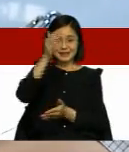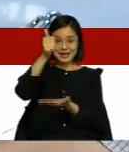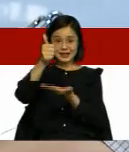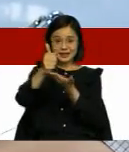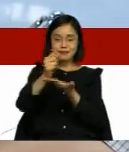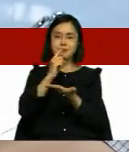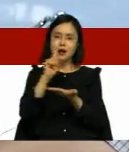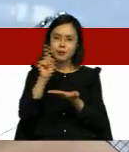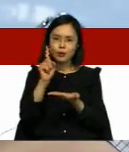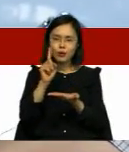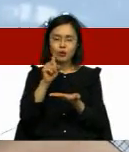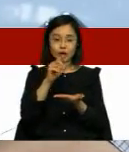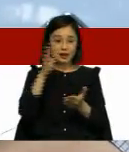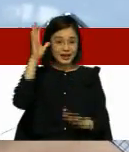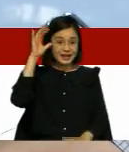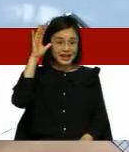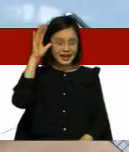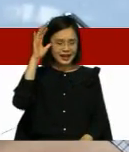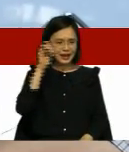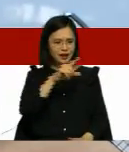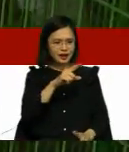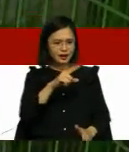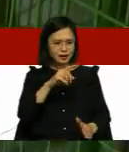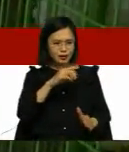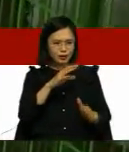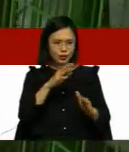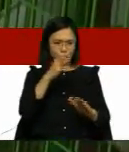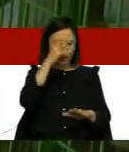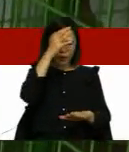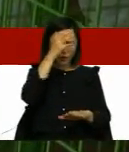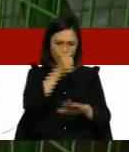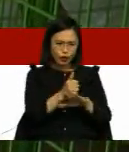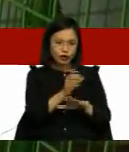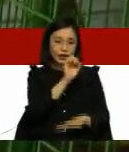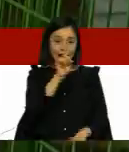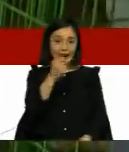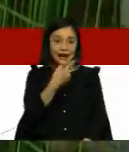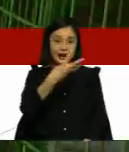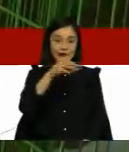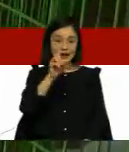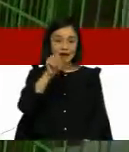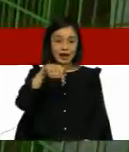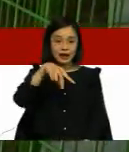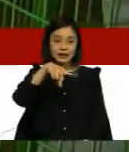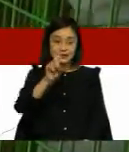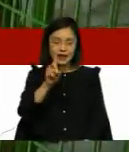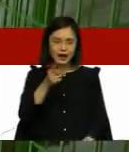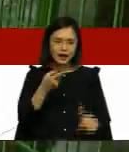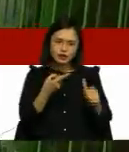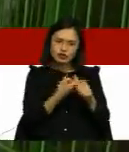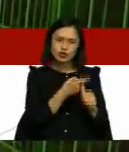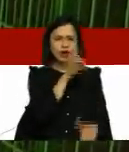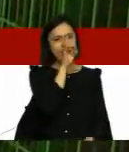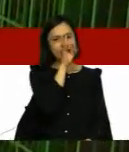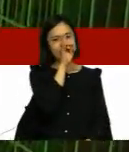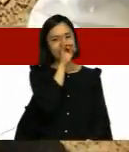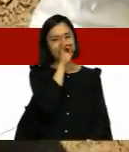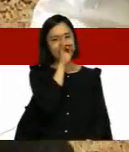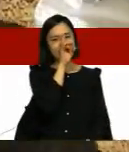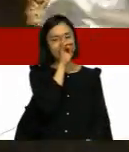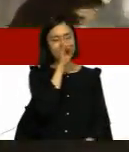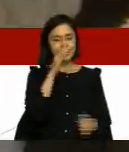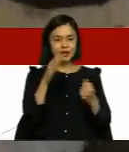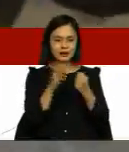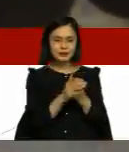안 된다 이래 가지고 있죠. 네. 그래서 지금 9월 말까지 연장을 하신 걸로 알고 있습니다. 네. 그리고 지금 하남시에서 지금